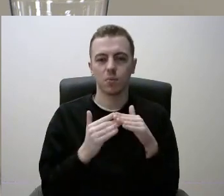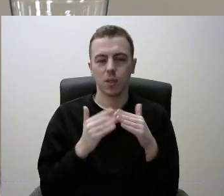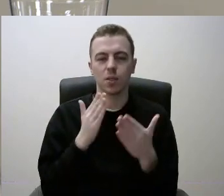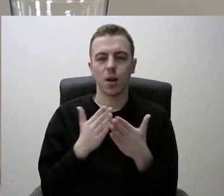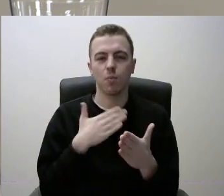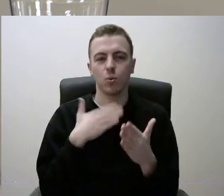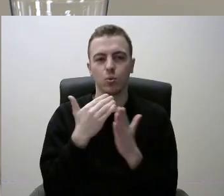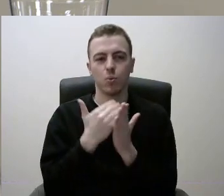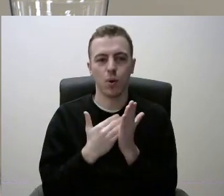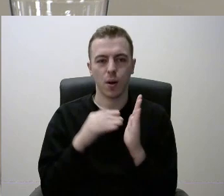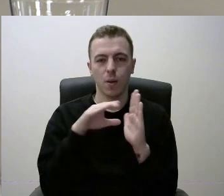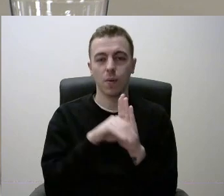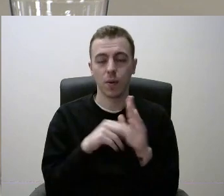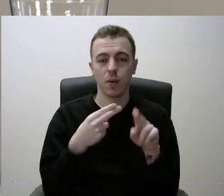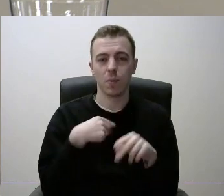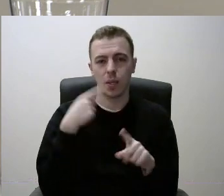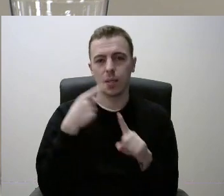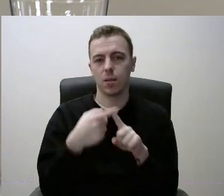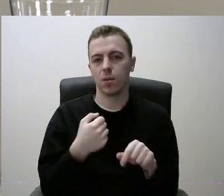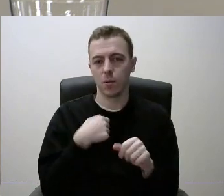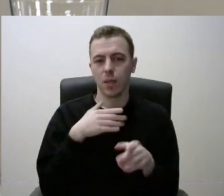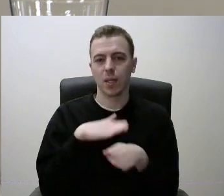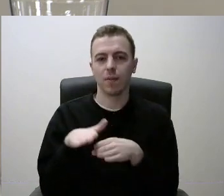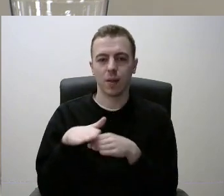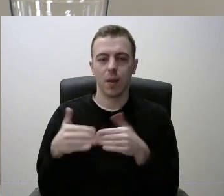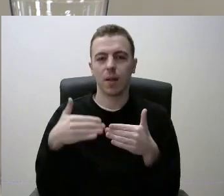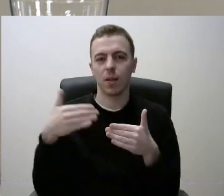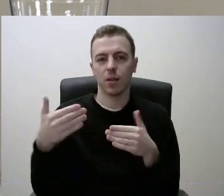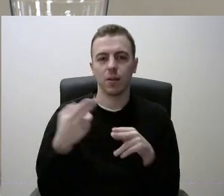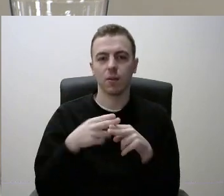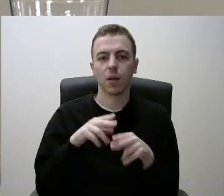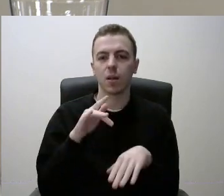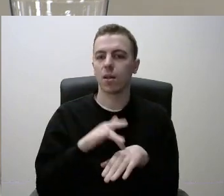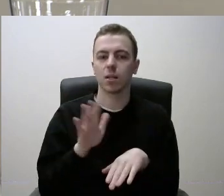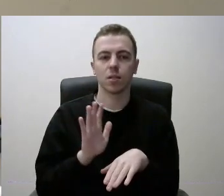programai. Ir mes, manau, kad sieksim to įgyvendinti ateity, kad žmonės nejaustųsi atskirti.